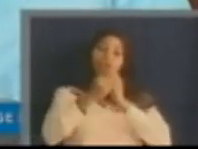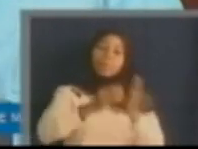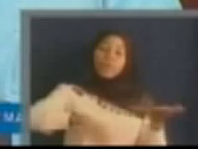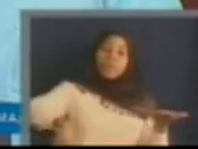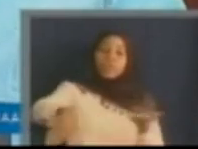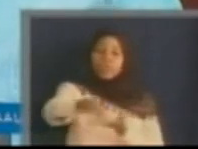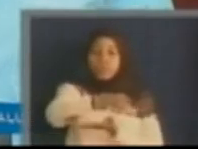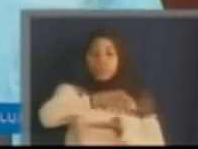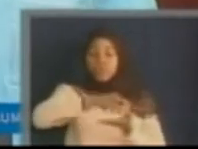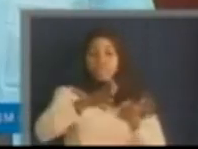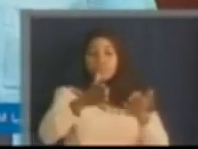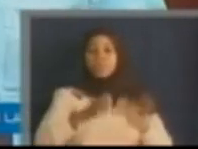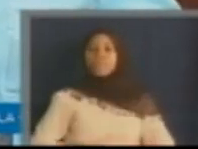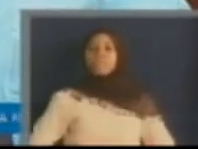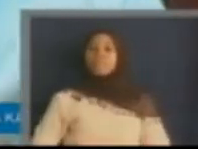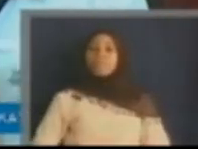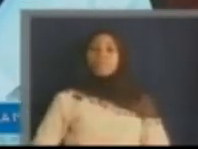pili.